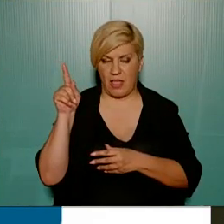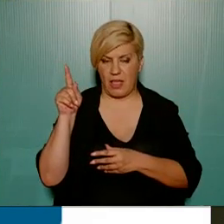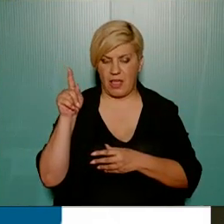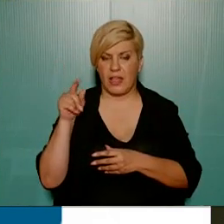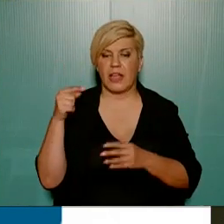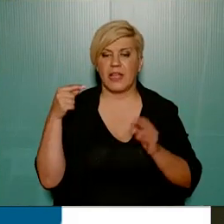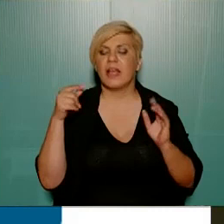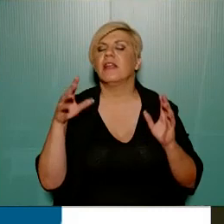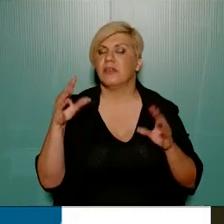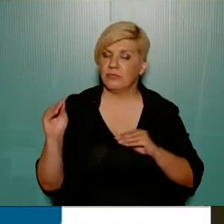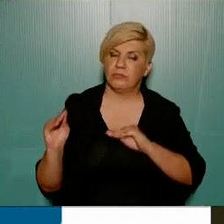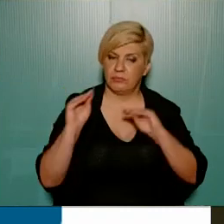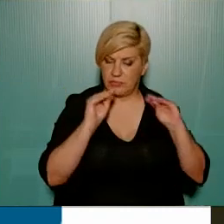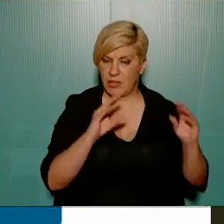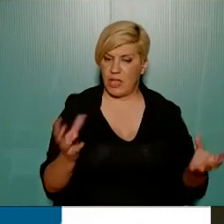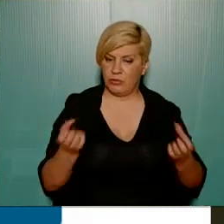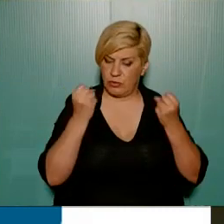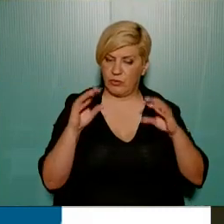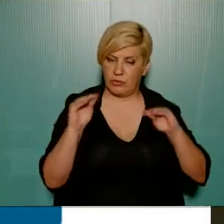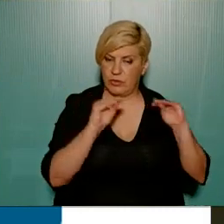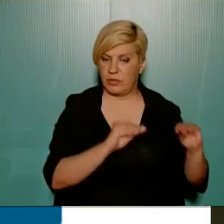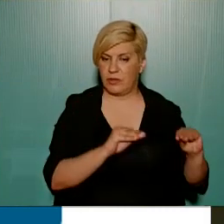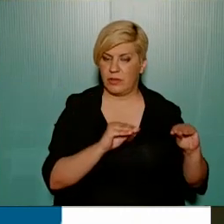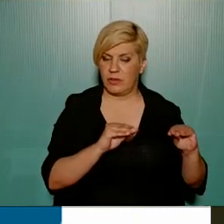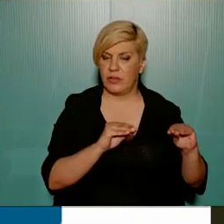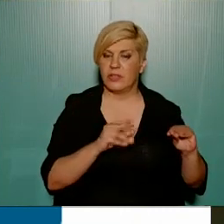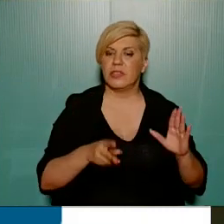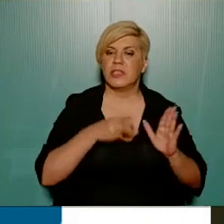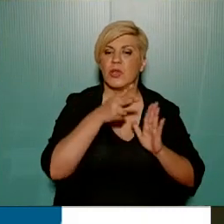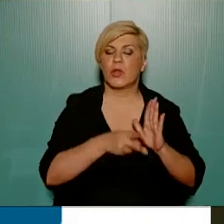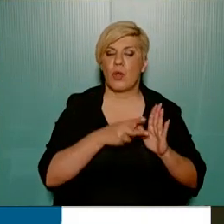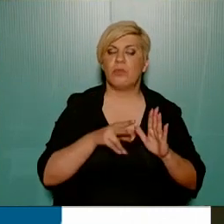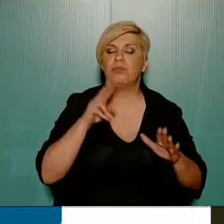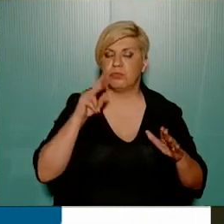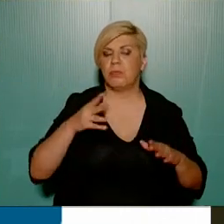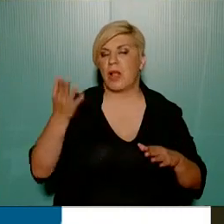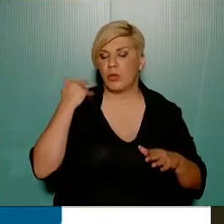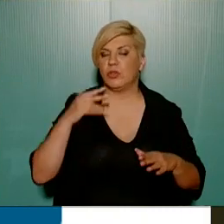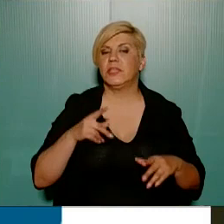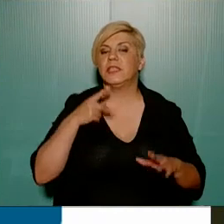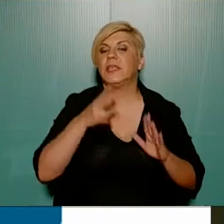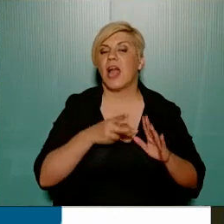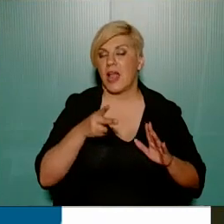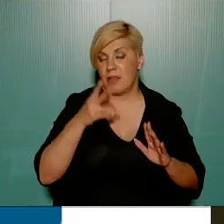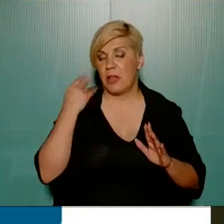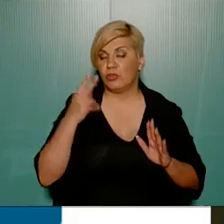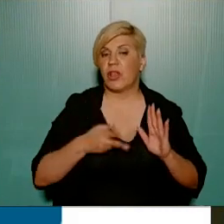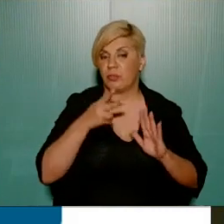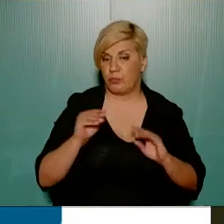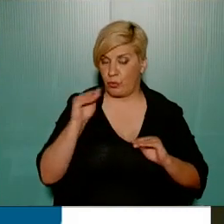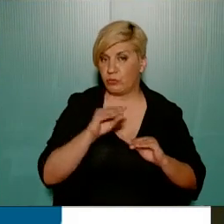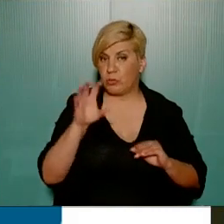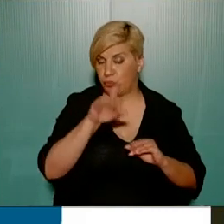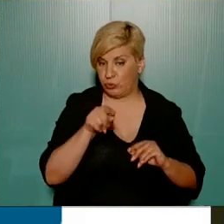1999 το διέσωσα και το πήγαμε στο λεγόμενο Σιδηροδρομικό Μουσείο, στον παλιό σταθμό. Είναι σε άριστη κατάσταση και